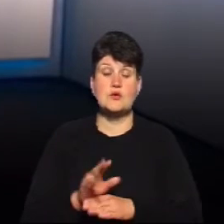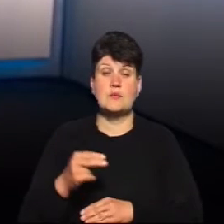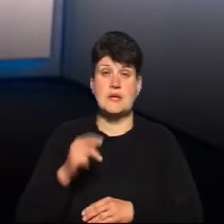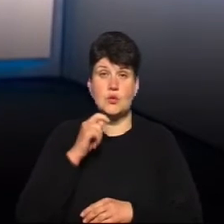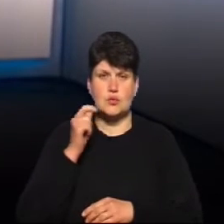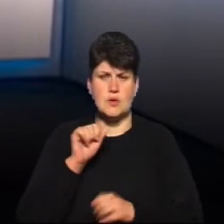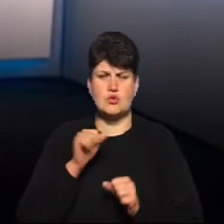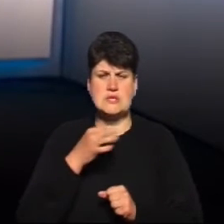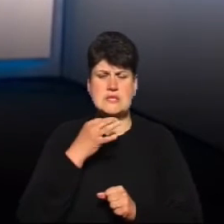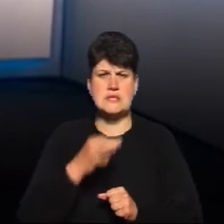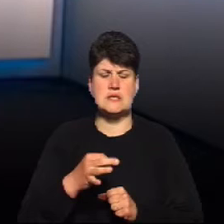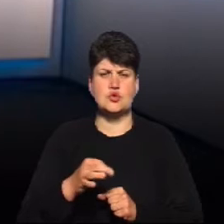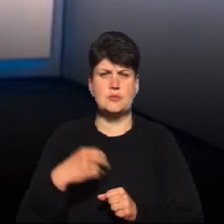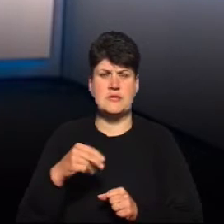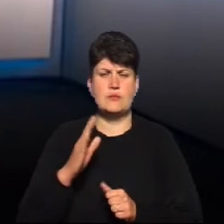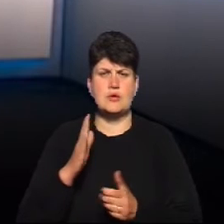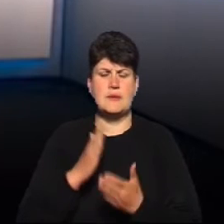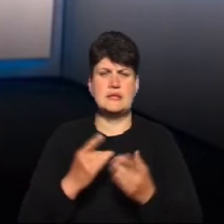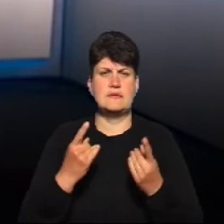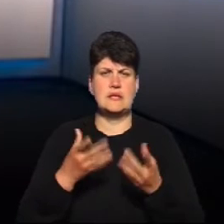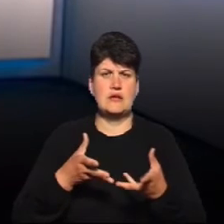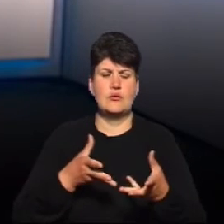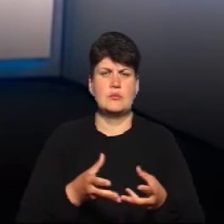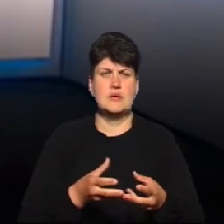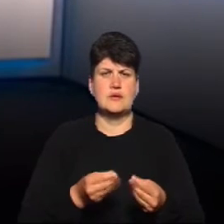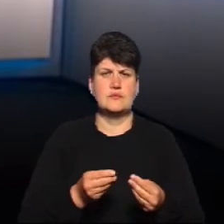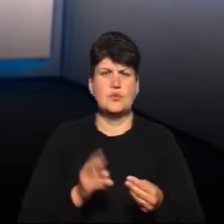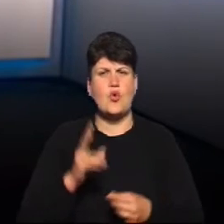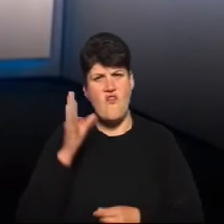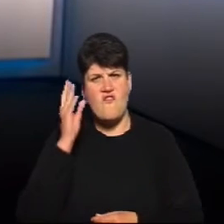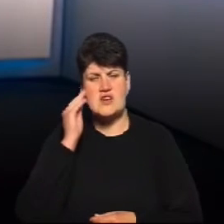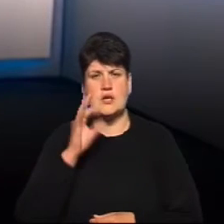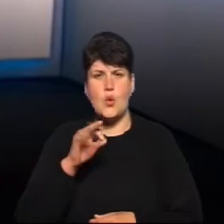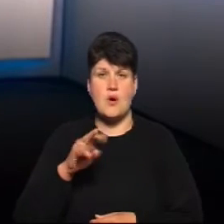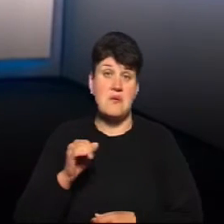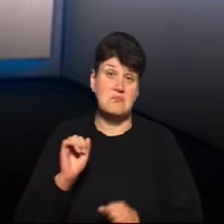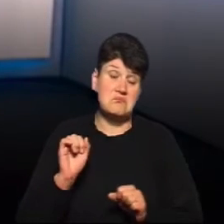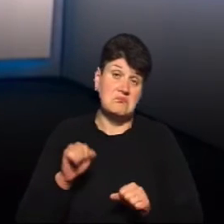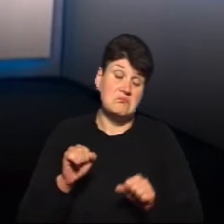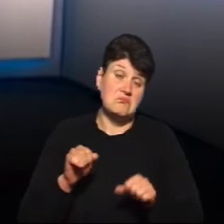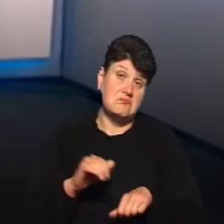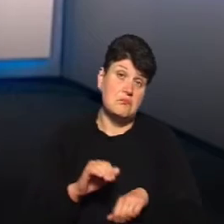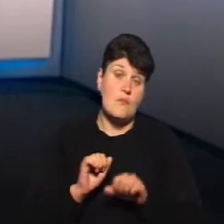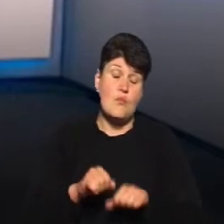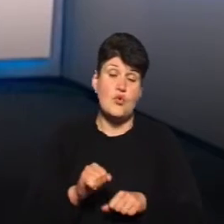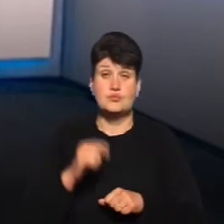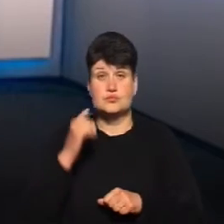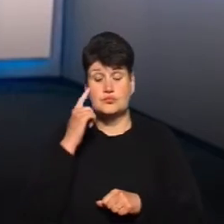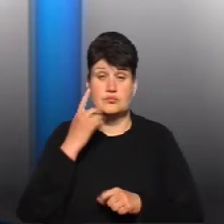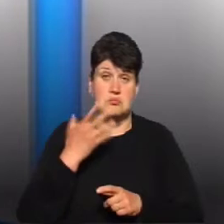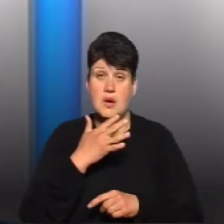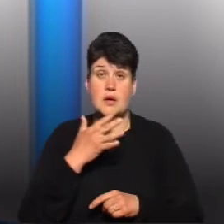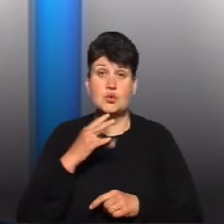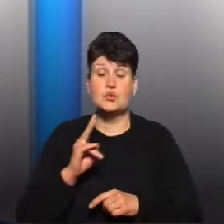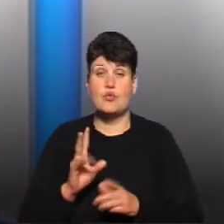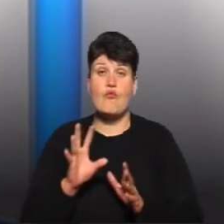все-таки значний вплив на те, от, кого вважати олігархом? Ну, де-факто можемо це припустити, оскільки багато хто із тих, хто входить до Ради